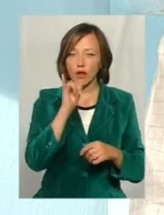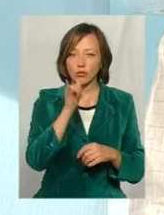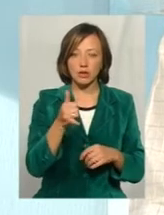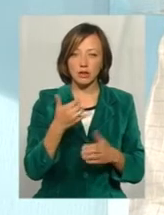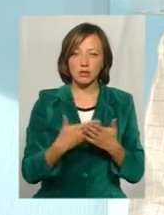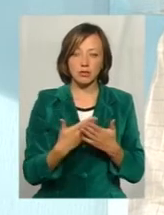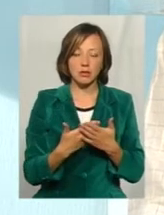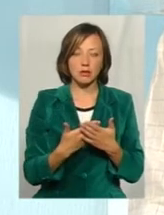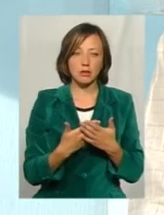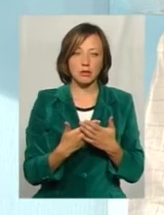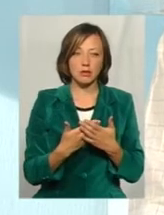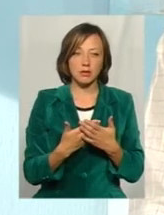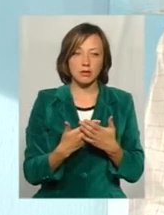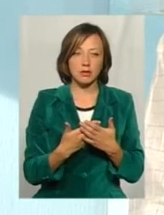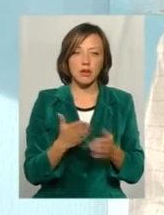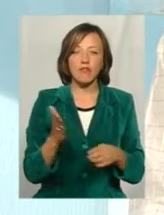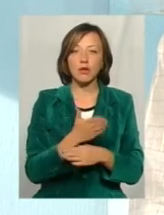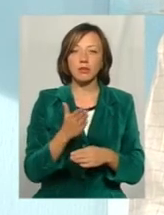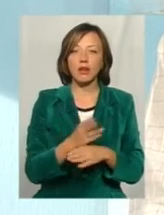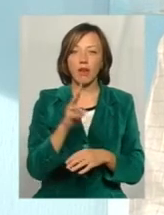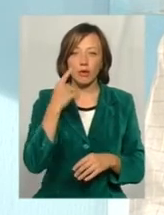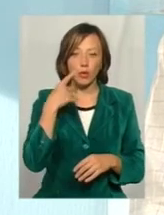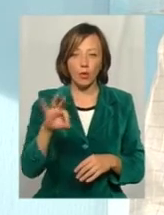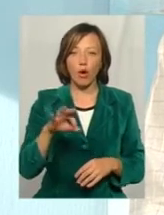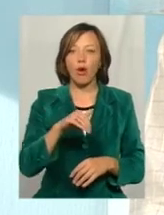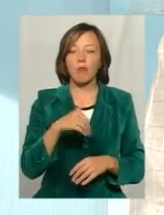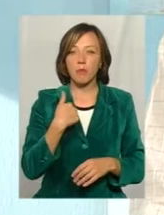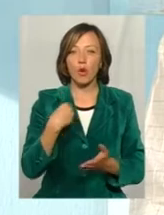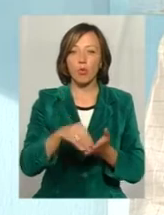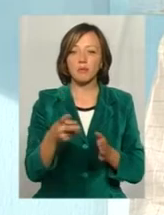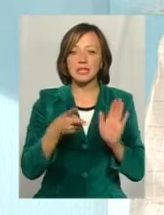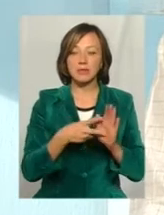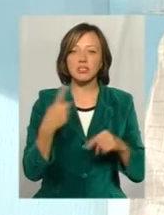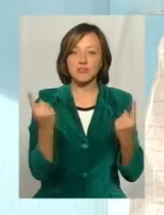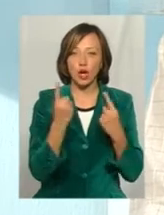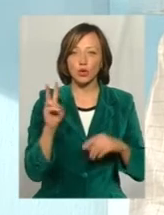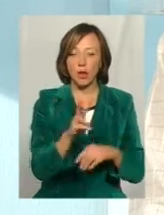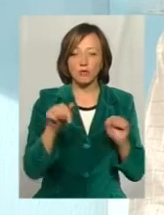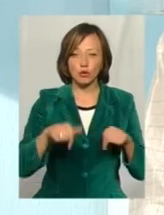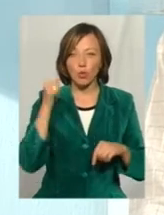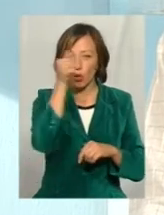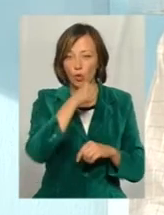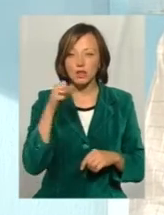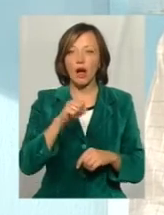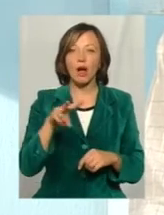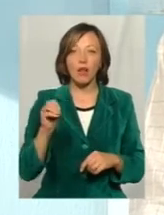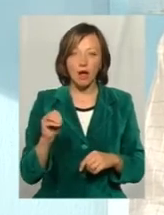недобросовісні виробники, тому що швидше за все ми купимо 7 звичайних тролейбусів в цьому році. От,